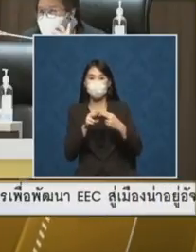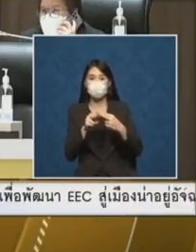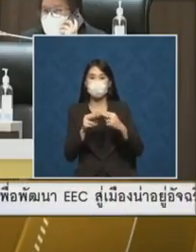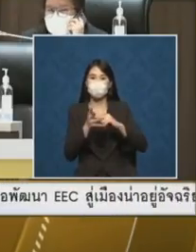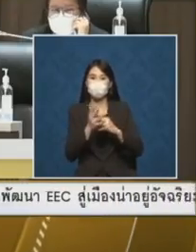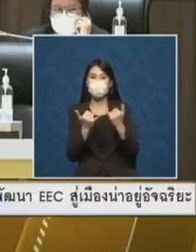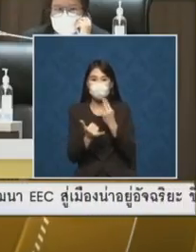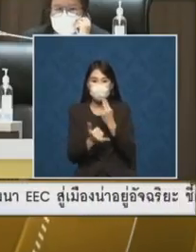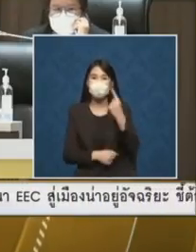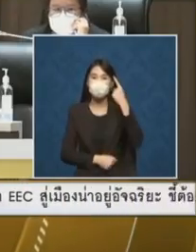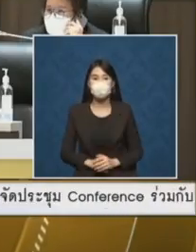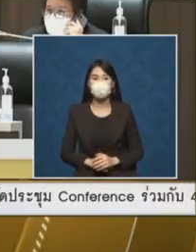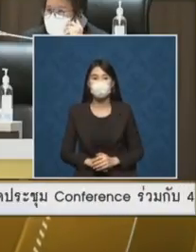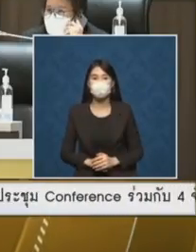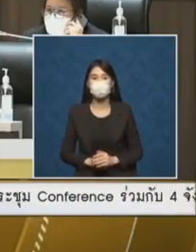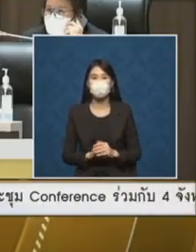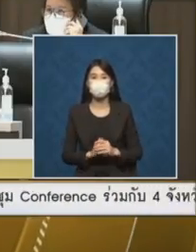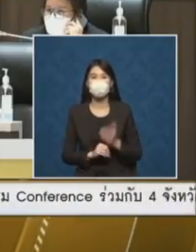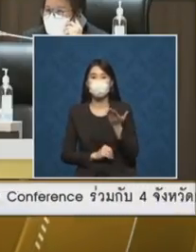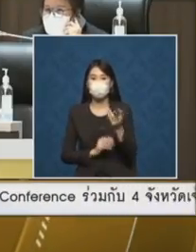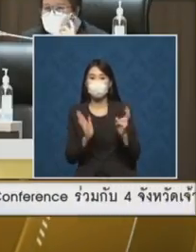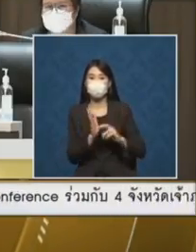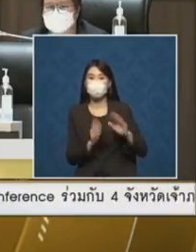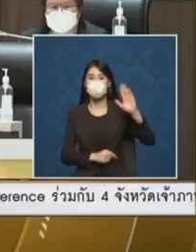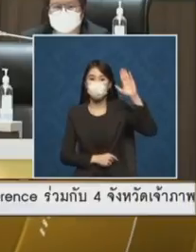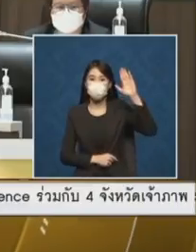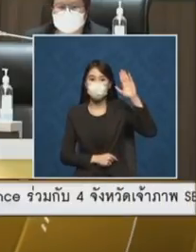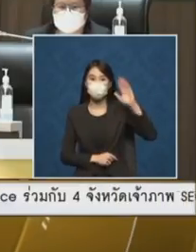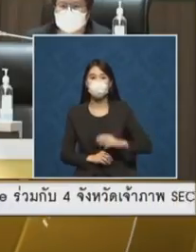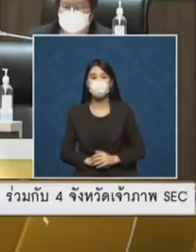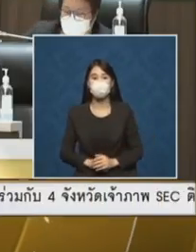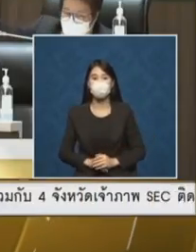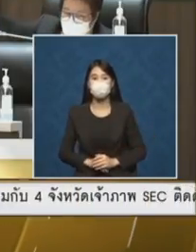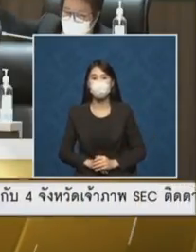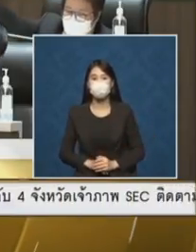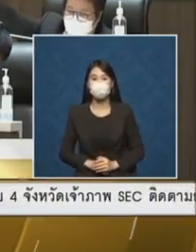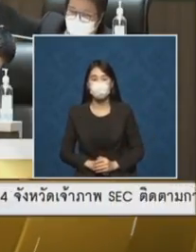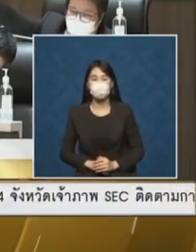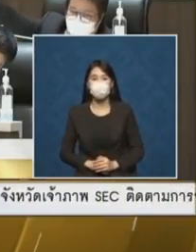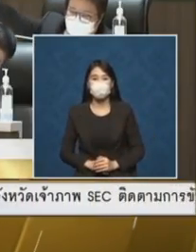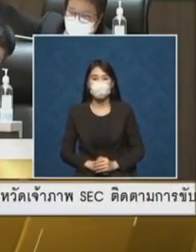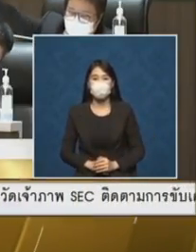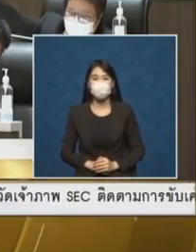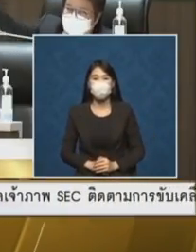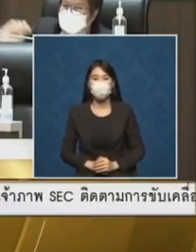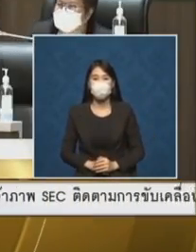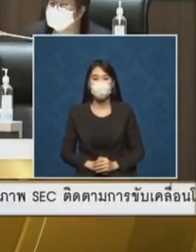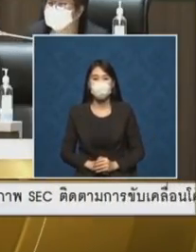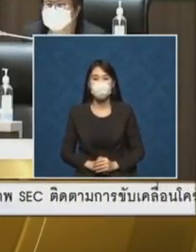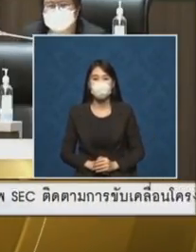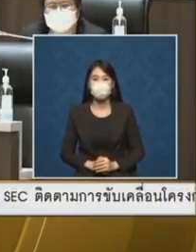ครับว่าในช่วงนี้ฝ่ายค้านใช้ยุทธวิธีหลักคือทำให้สภาล่มและยื่นยัตติหรือกระทู้และปรากฏว่าทางฝ่ายค้